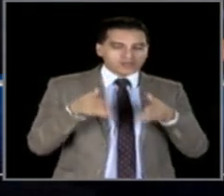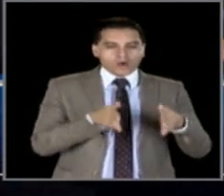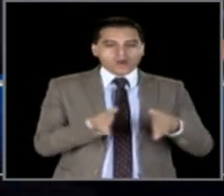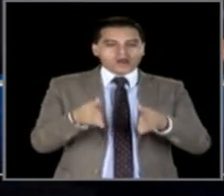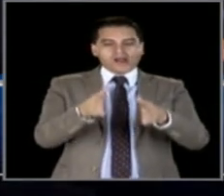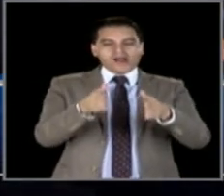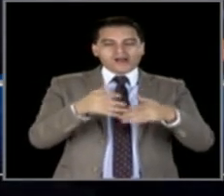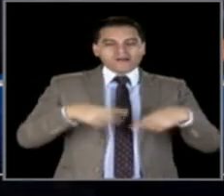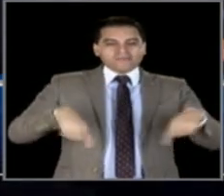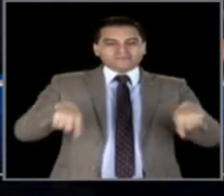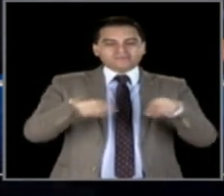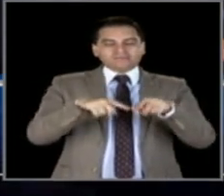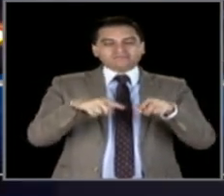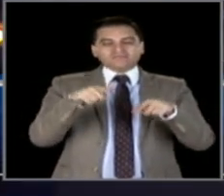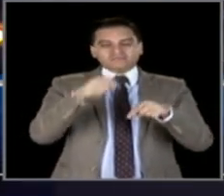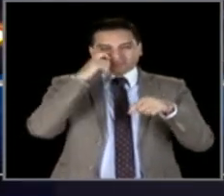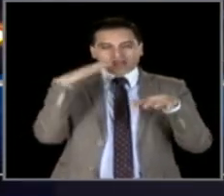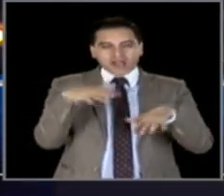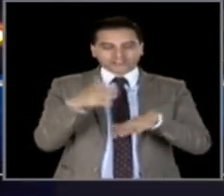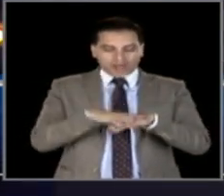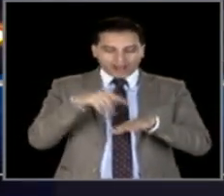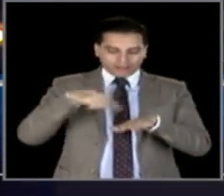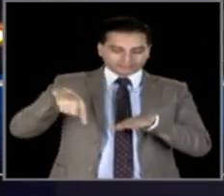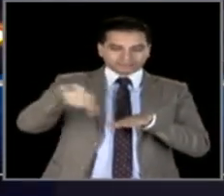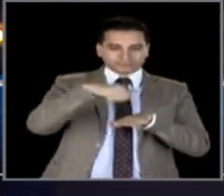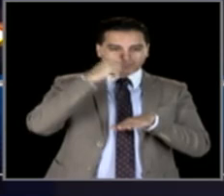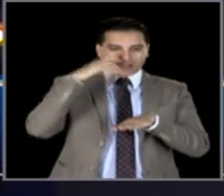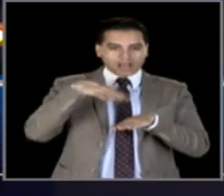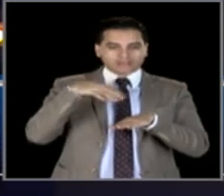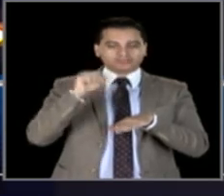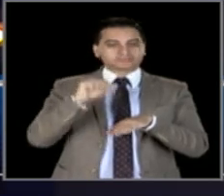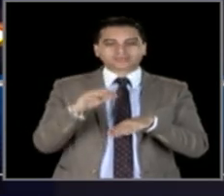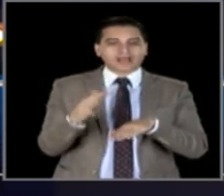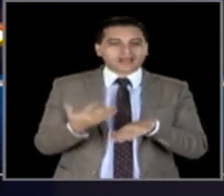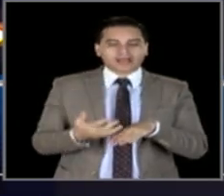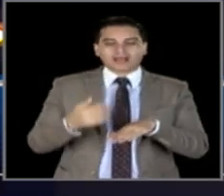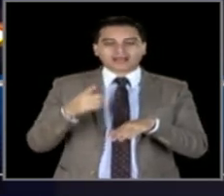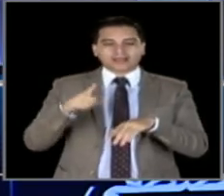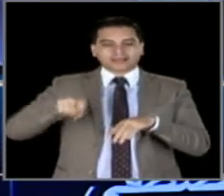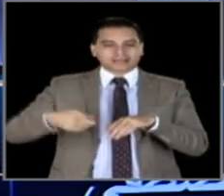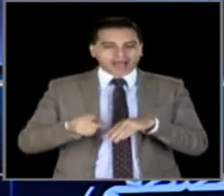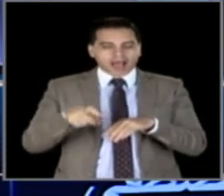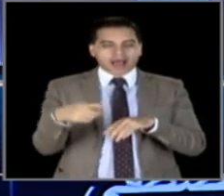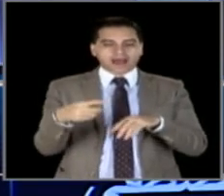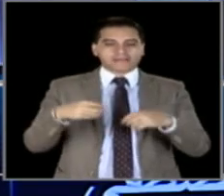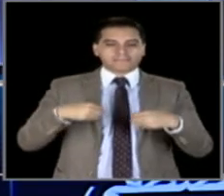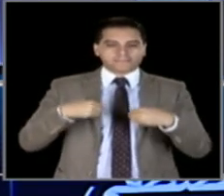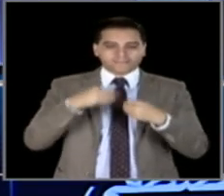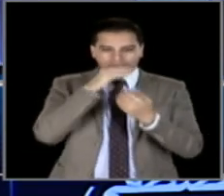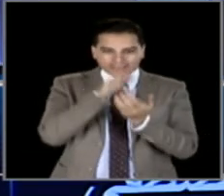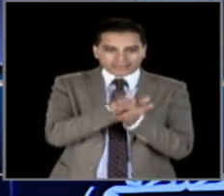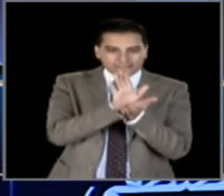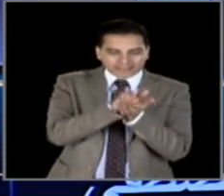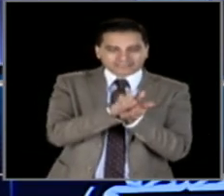3 ثواني. بيعيش على أطرافها التماسيح وتعالب المية.